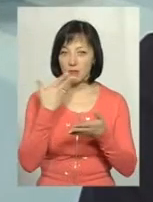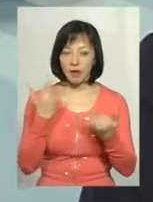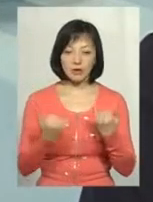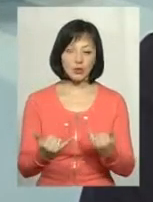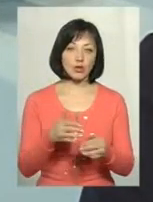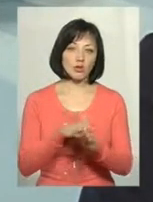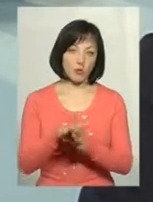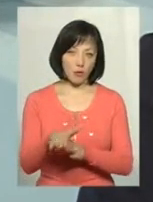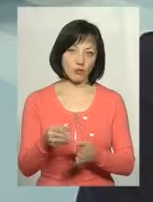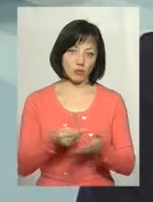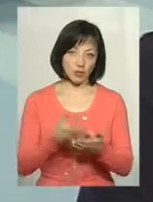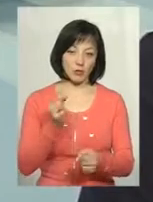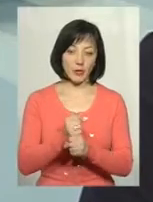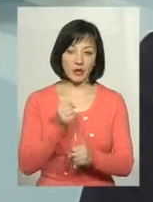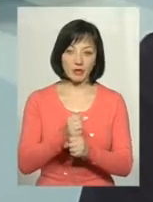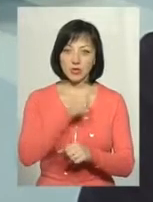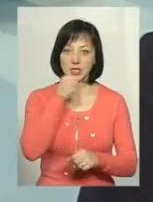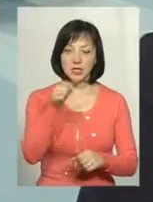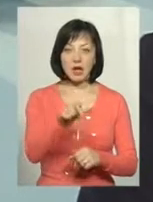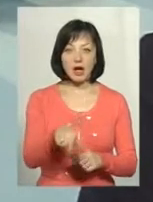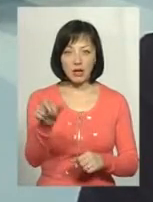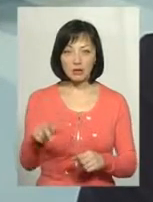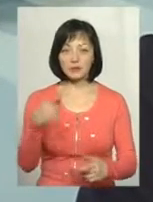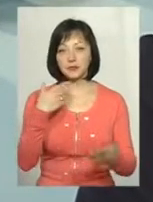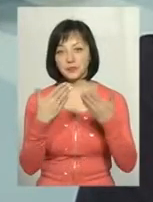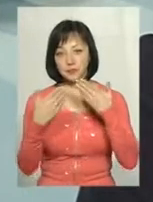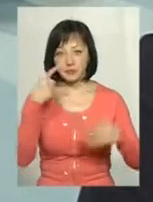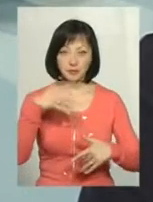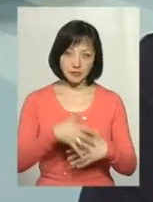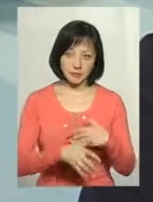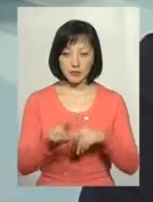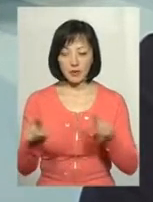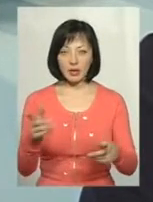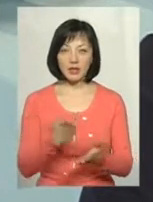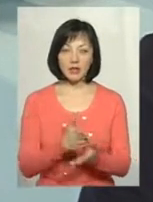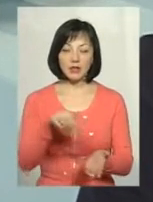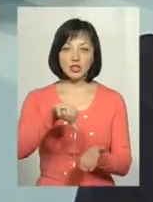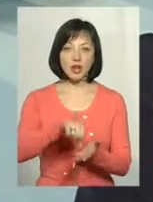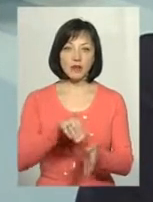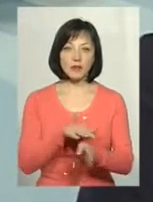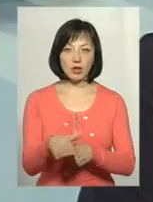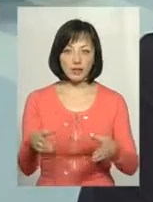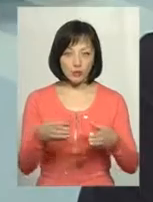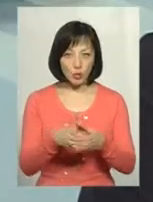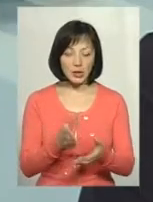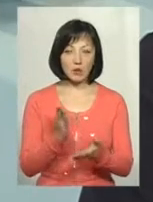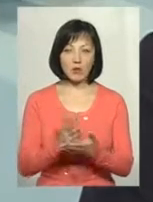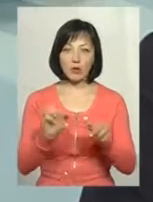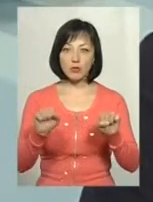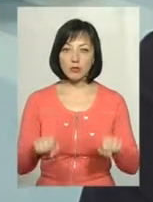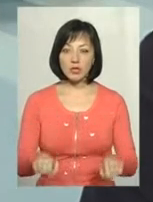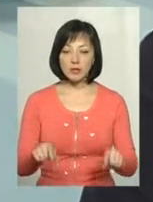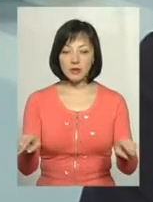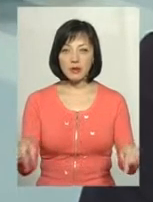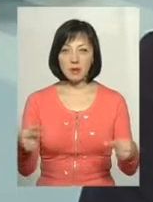вже повноцінні в нас старости. Ми знаходимо порозуміння. Вони є сьогодні членами виконавчого комітету, мають можливість піднімати